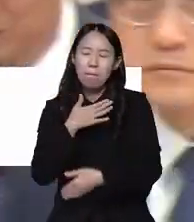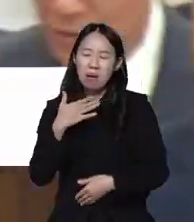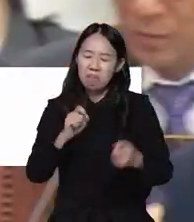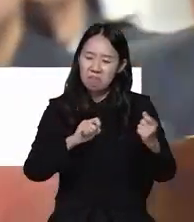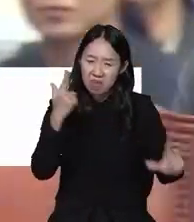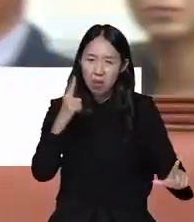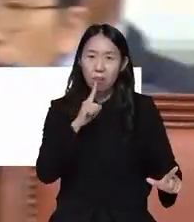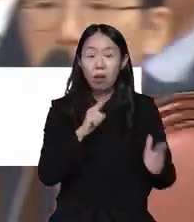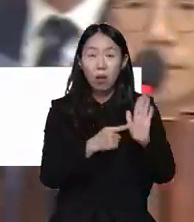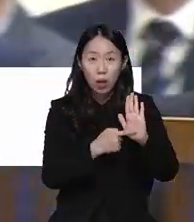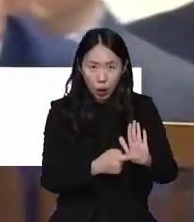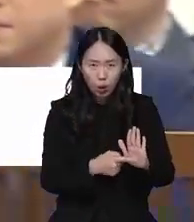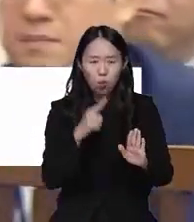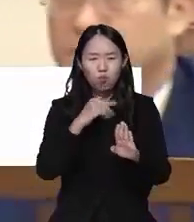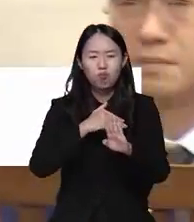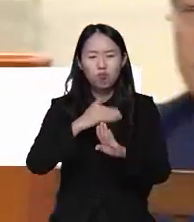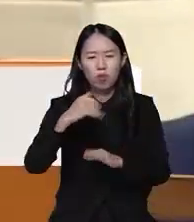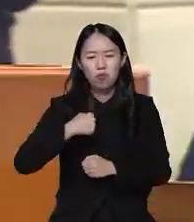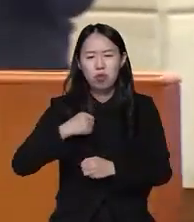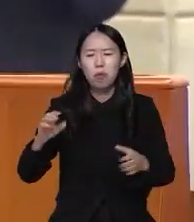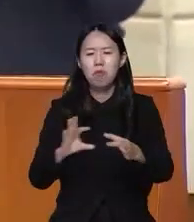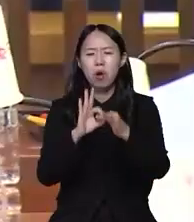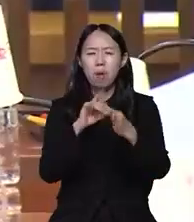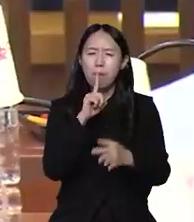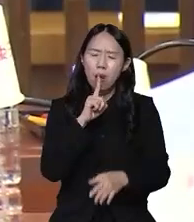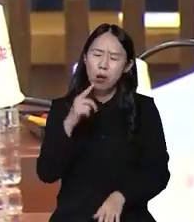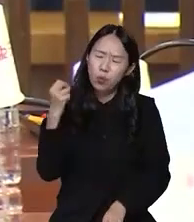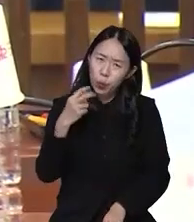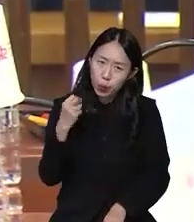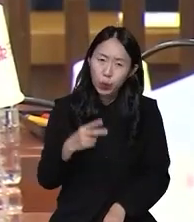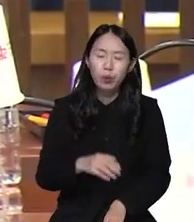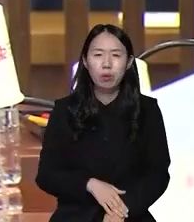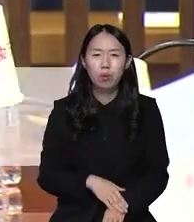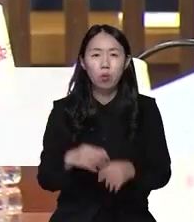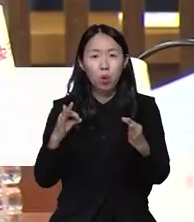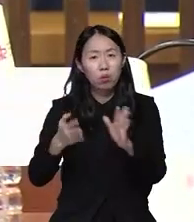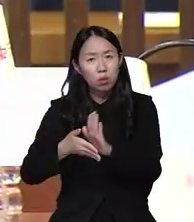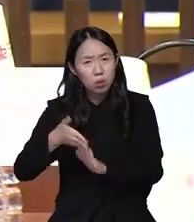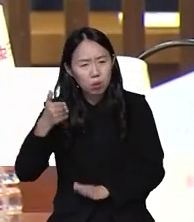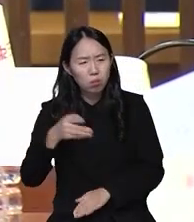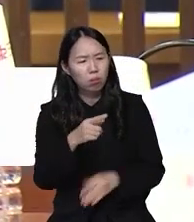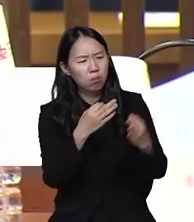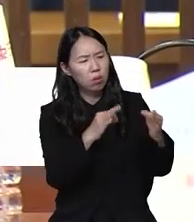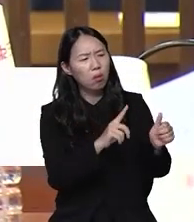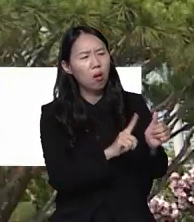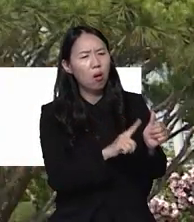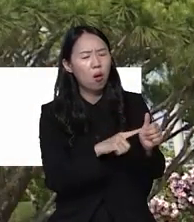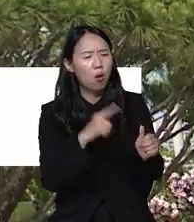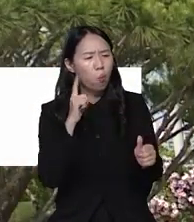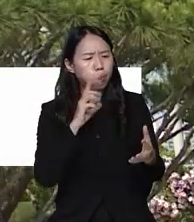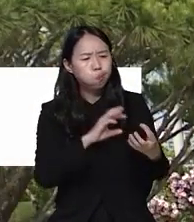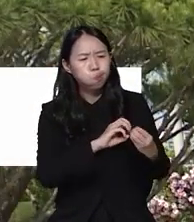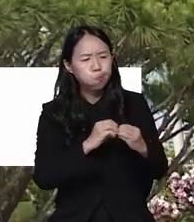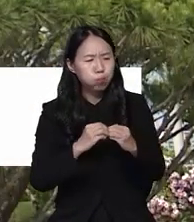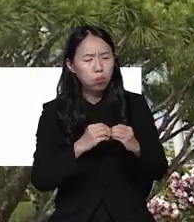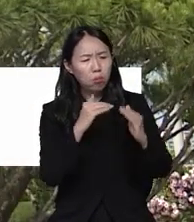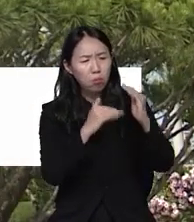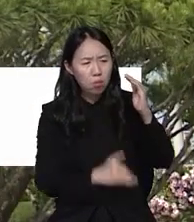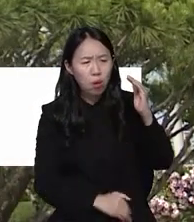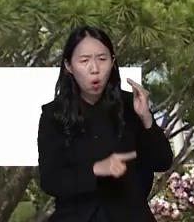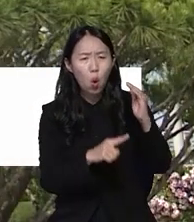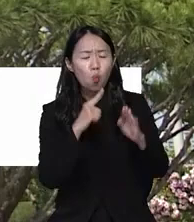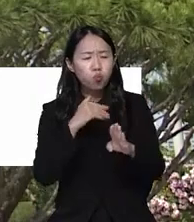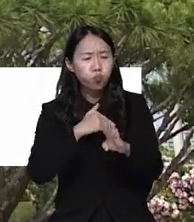이후 북한 개입설을 되풀이했습니다. 광주시는 김 위원장이 명백한 허위사실로 판명된 5.18